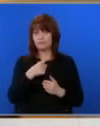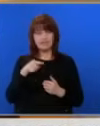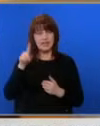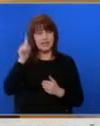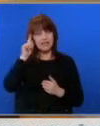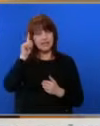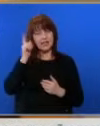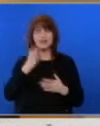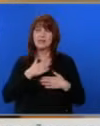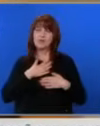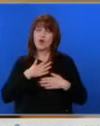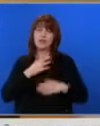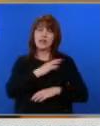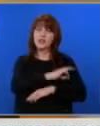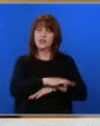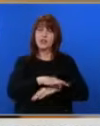знаете своята история.